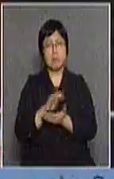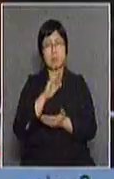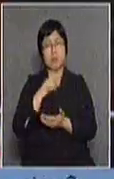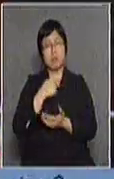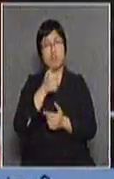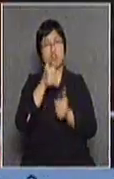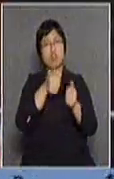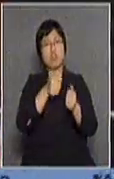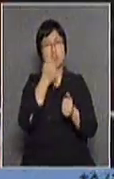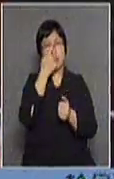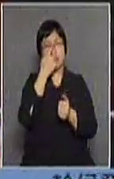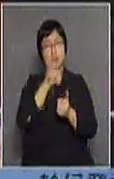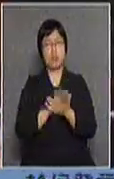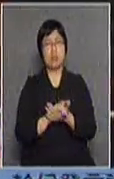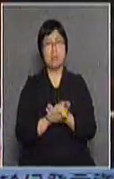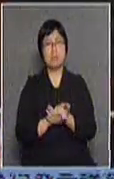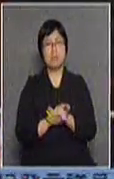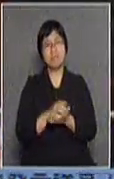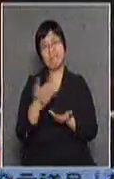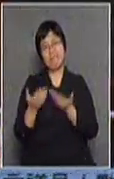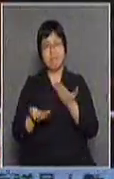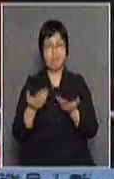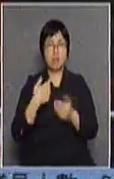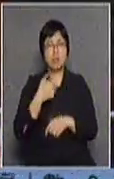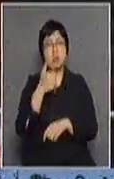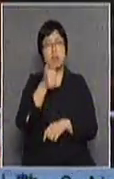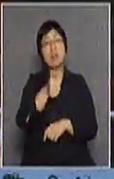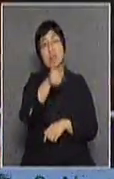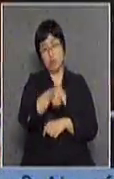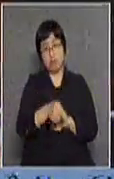謝梁振英的話，或者我要多得他，